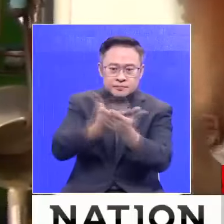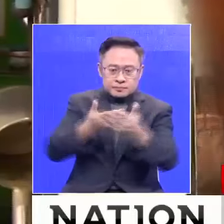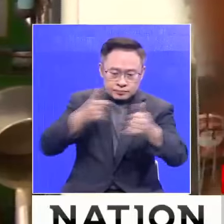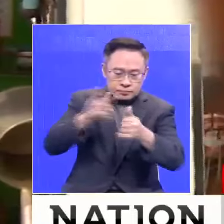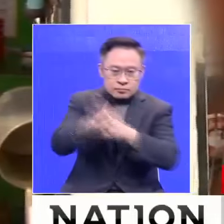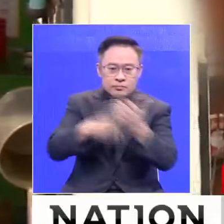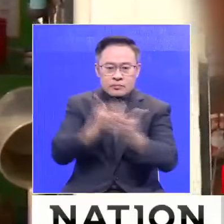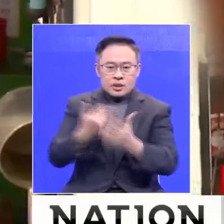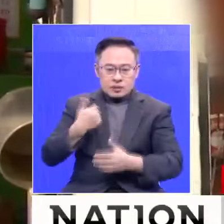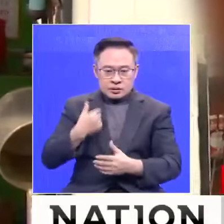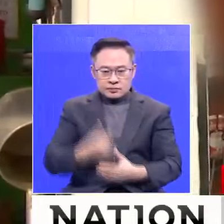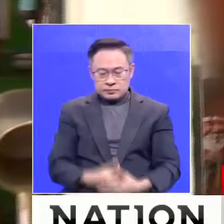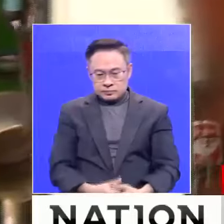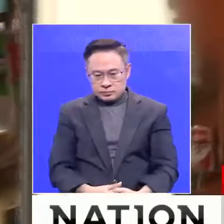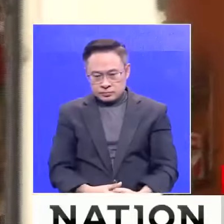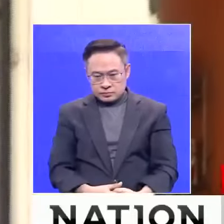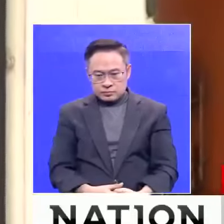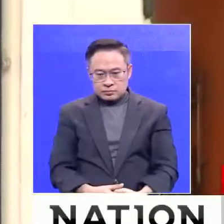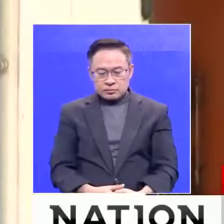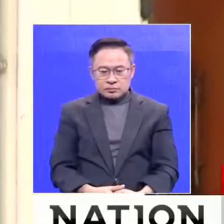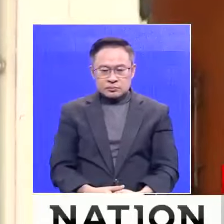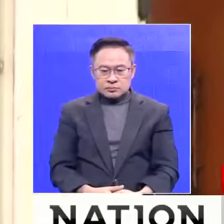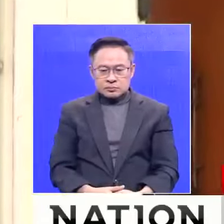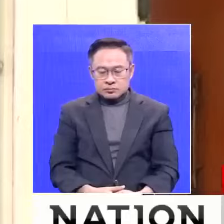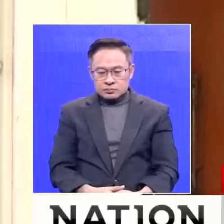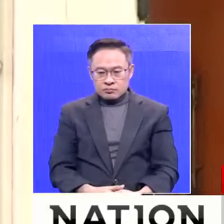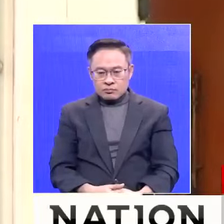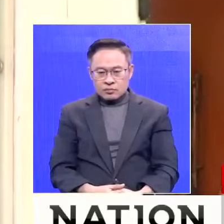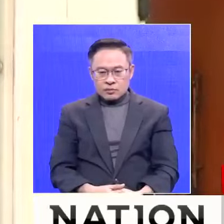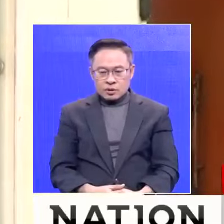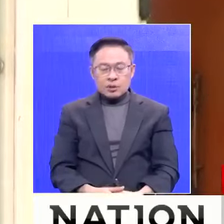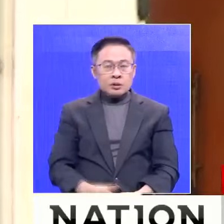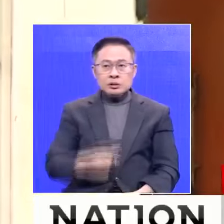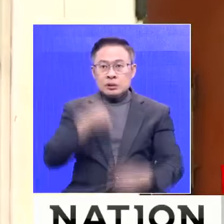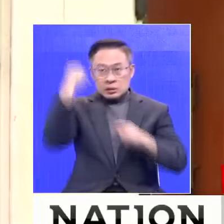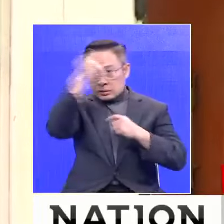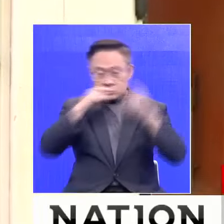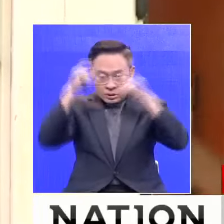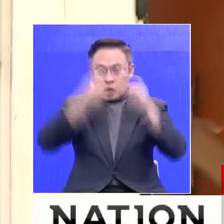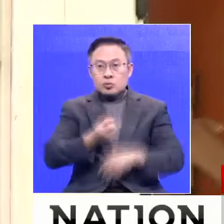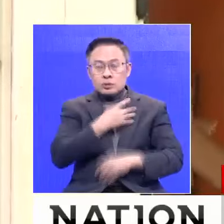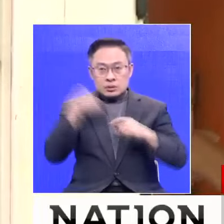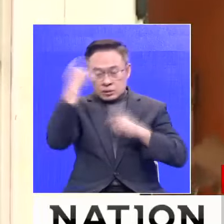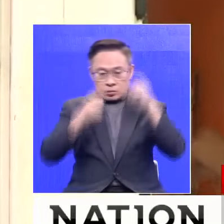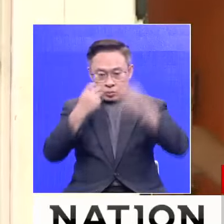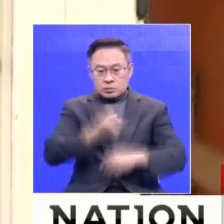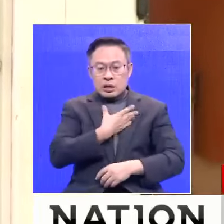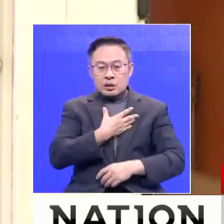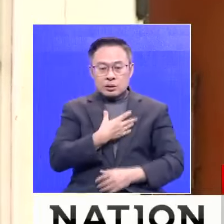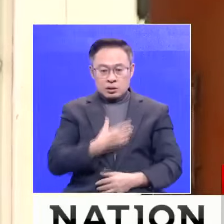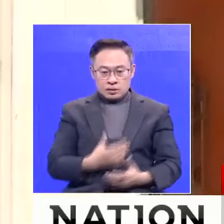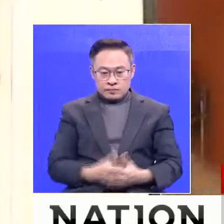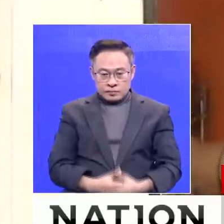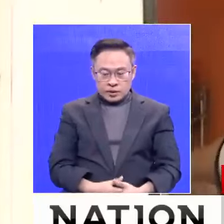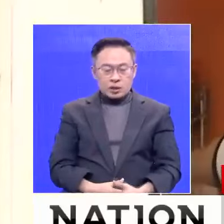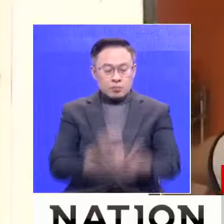พี่ไม่เห็น เขามีท่าทียังไงตอนนั้น ก็เลิกลักอะตกใจไม่จะไปทางไหนอะไรอย่างเงี้ยเขาก็ไปยืนโทรศัพท์หมุนๆอยู่ตรงนี้แป๊บนึ